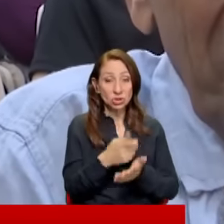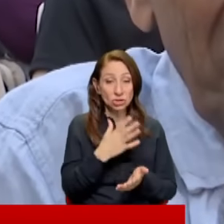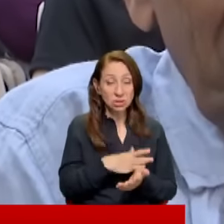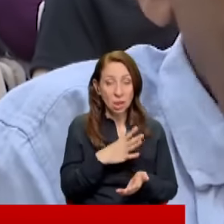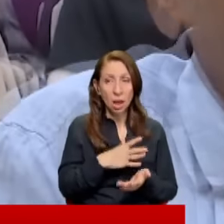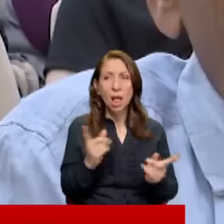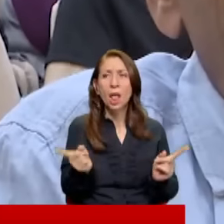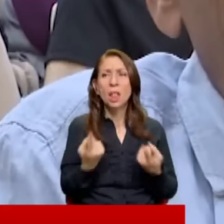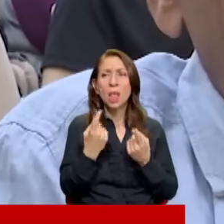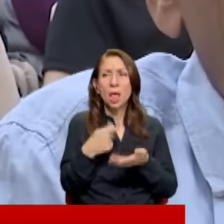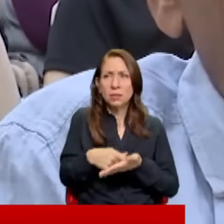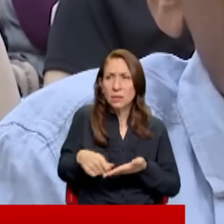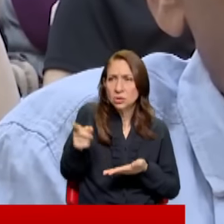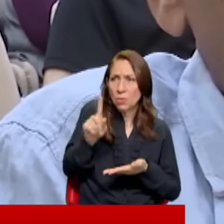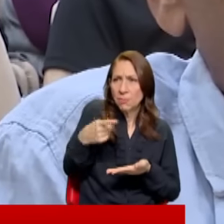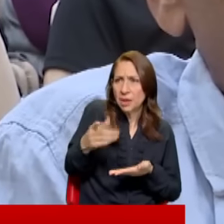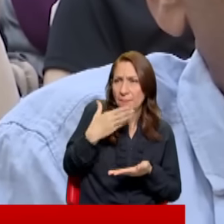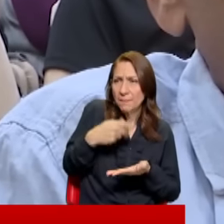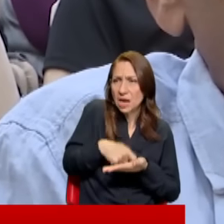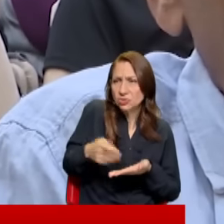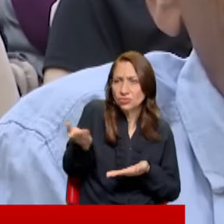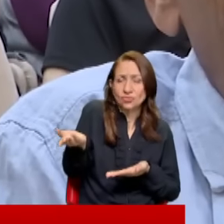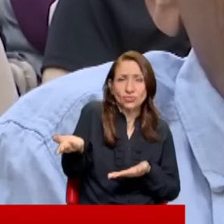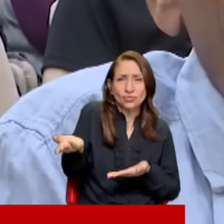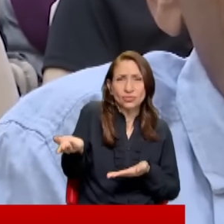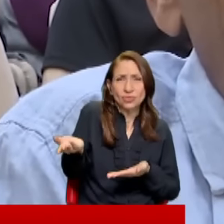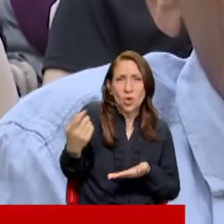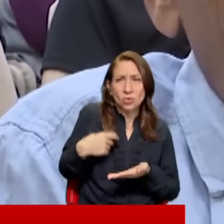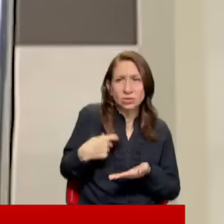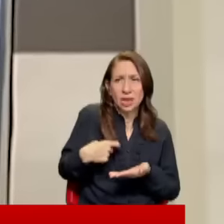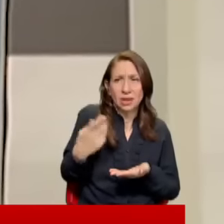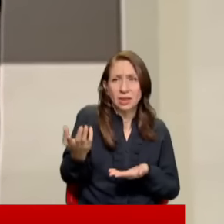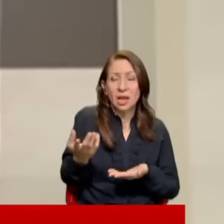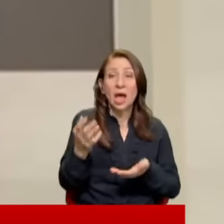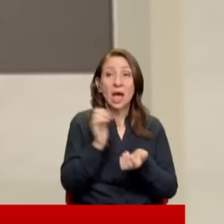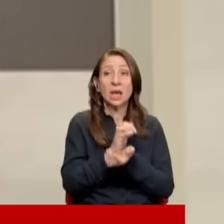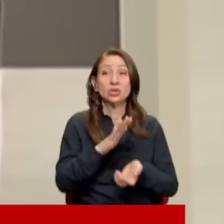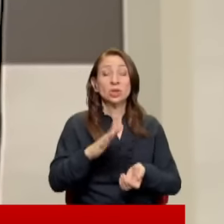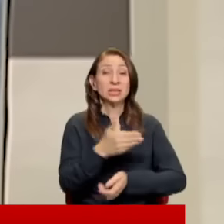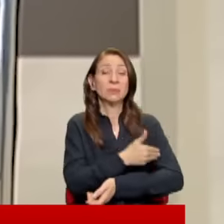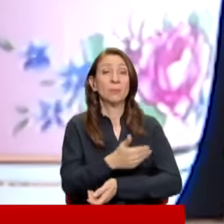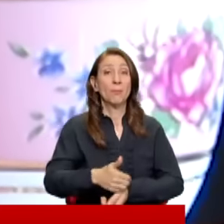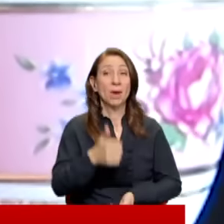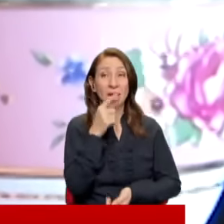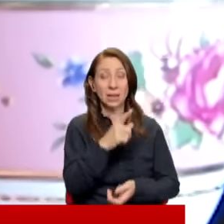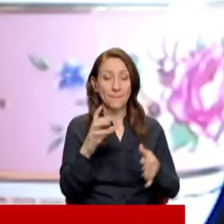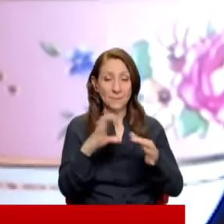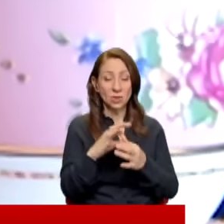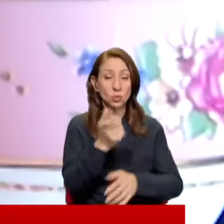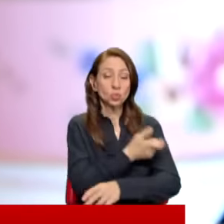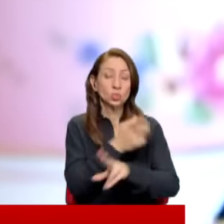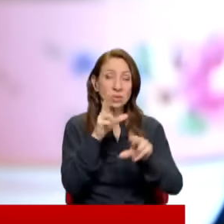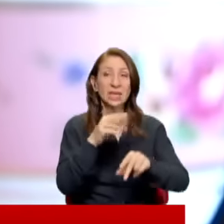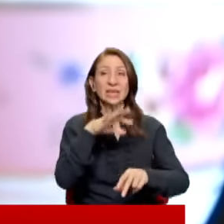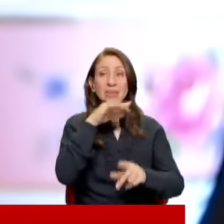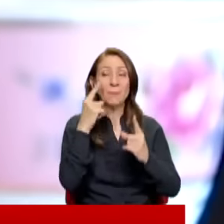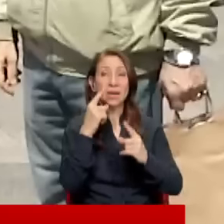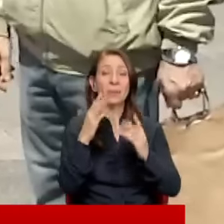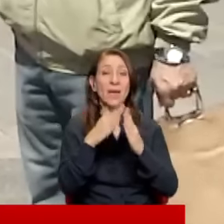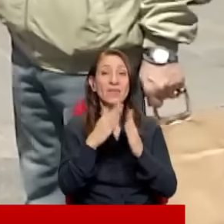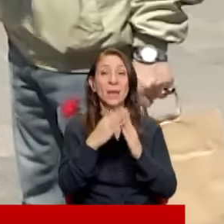istediler eşimin 10.000 L işçi emeklisi özel sektörden Aile ve Sosyal Hizmetler Bakanlığı'na bağlı huzurevi ve yaşlı